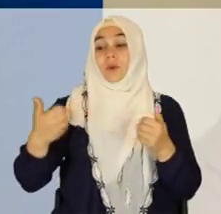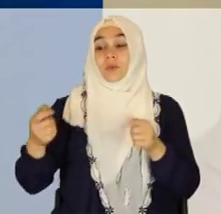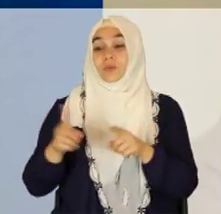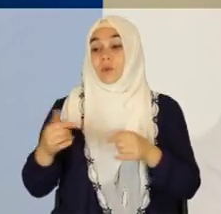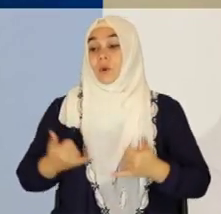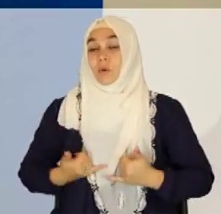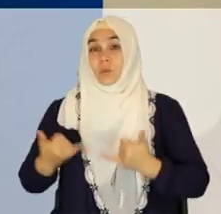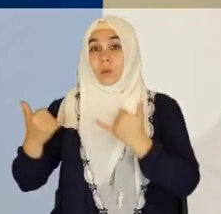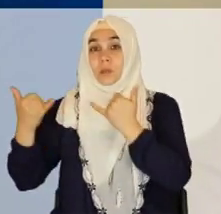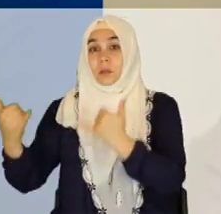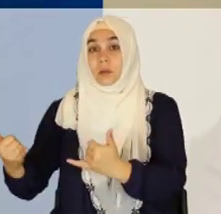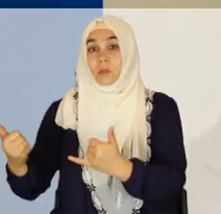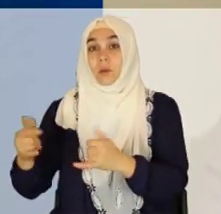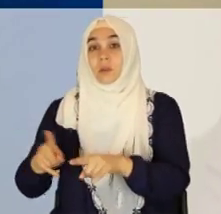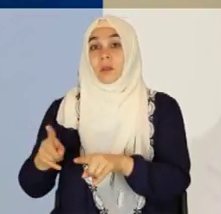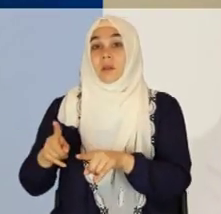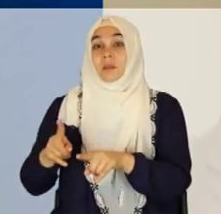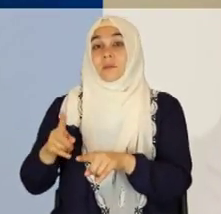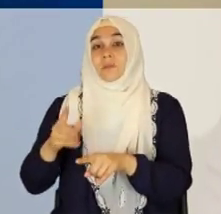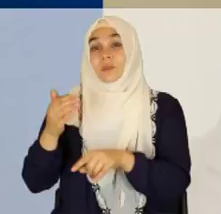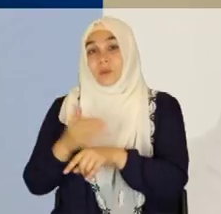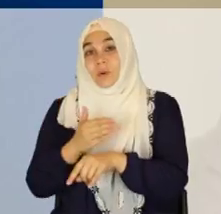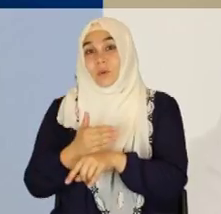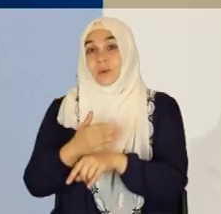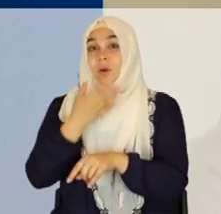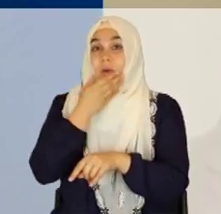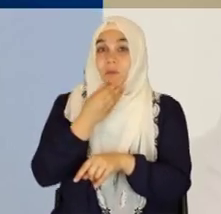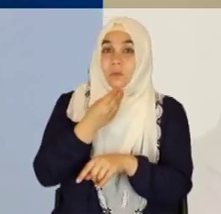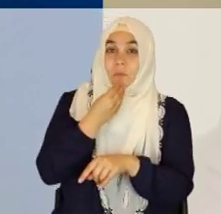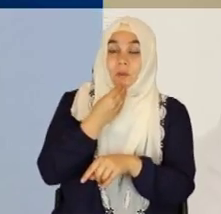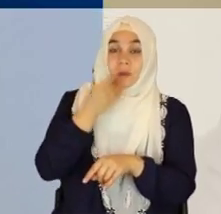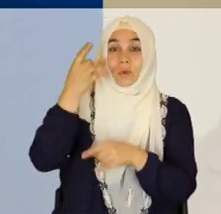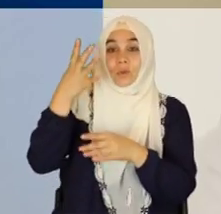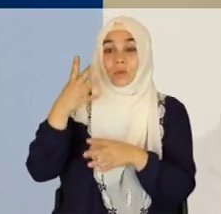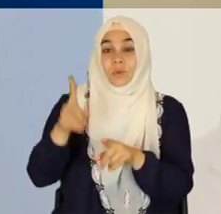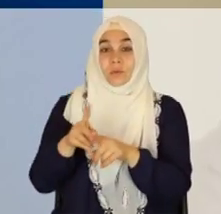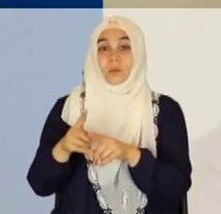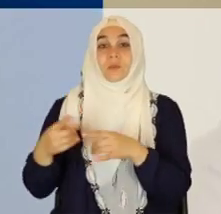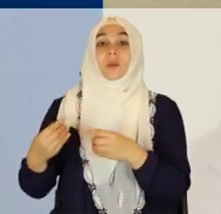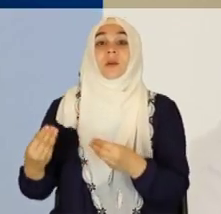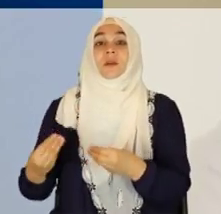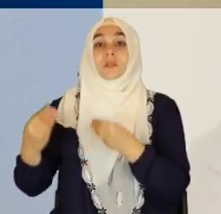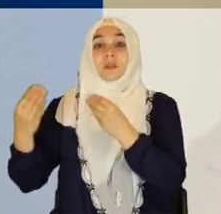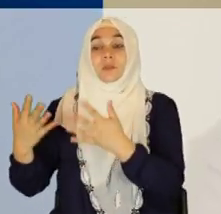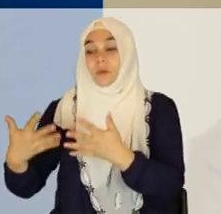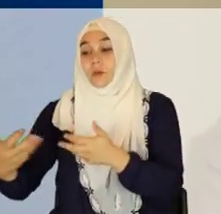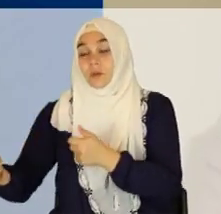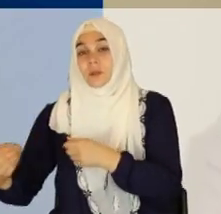alıcını hürmet kılıp, onunla azar vermesinden adab bilen zakatını veriş gerek.